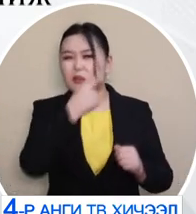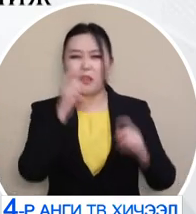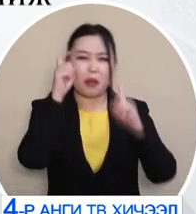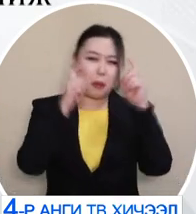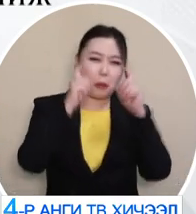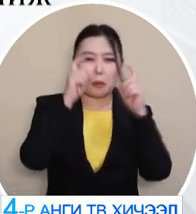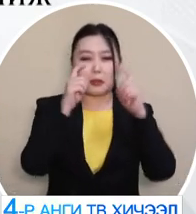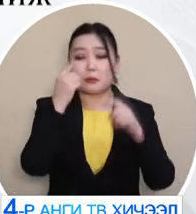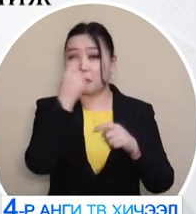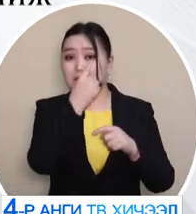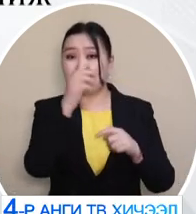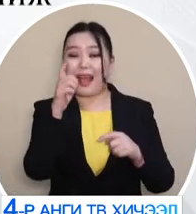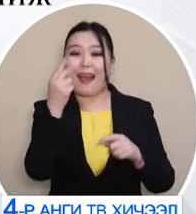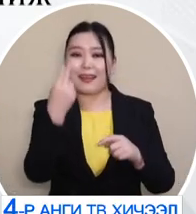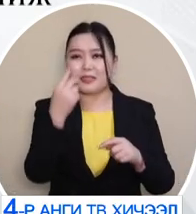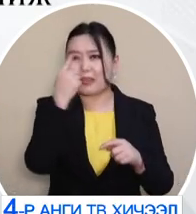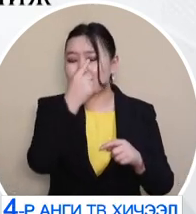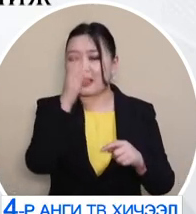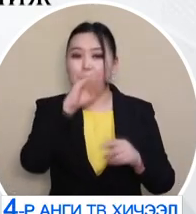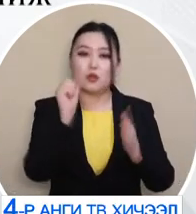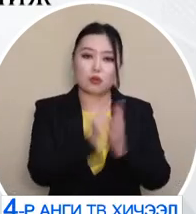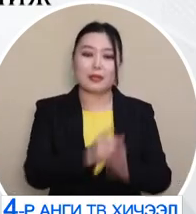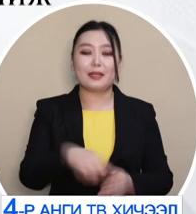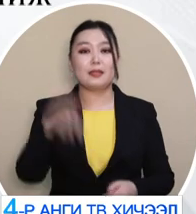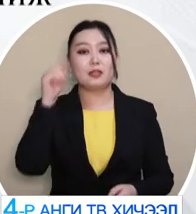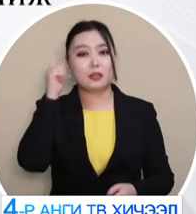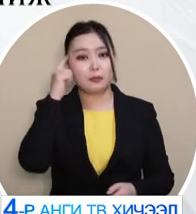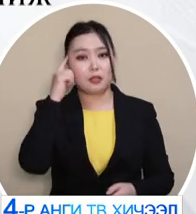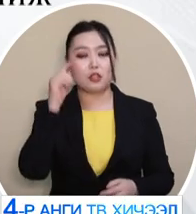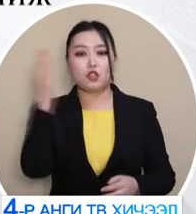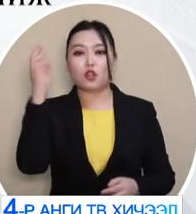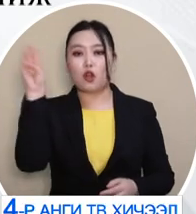хувирал, нүдний харц маш чухал үүрэгтэй гэдгийг санаж